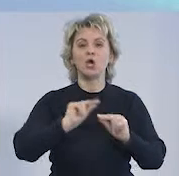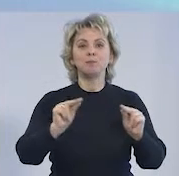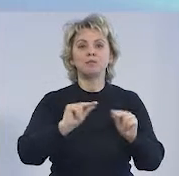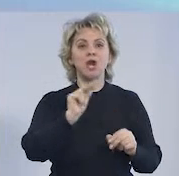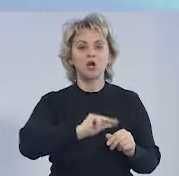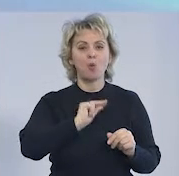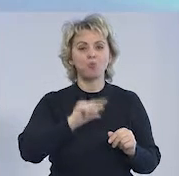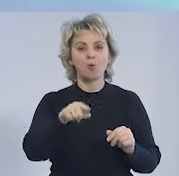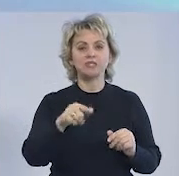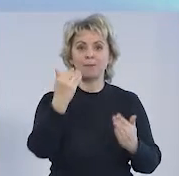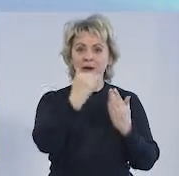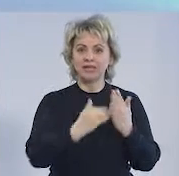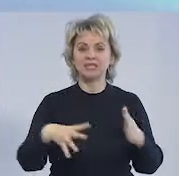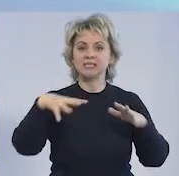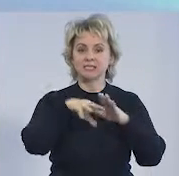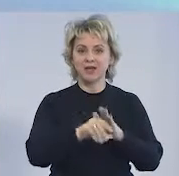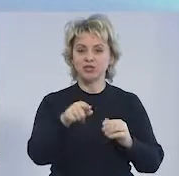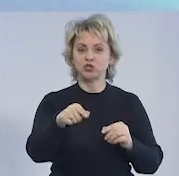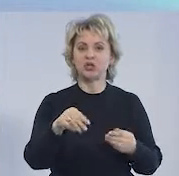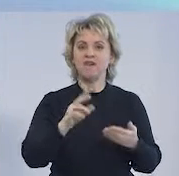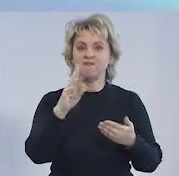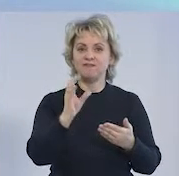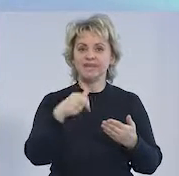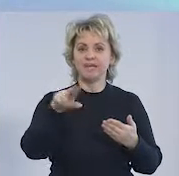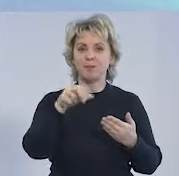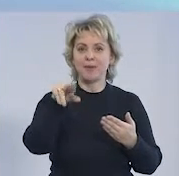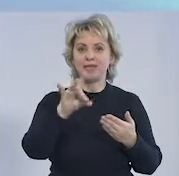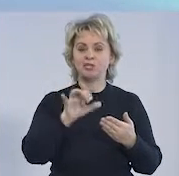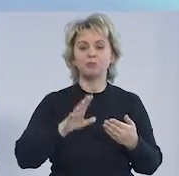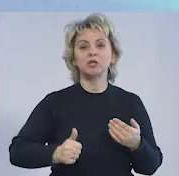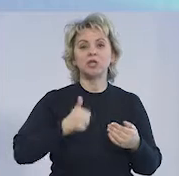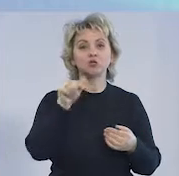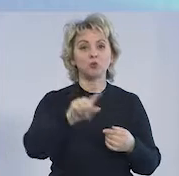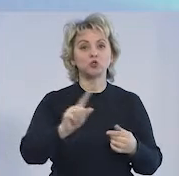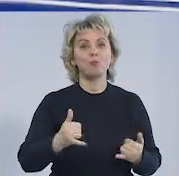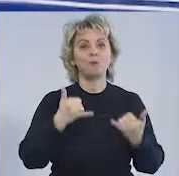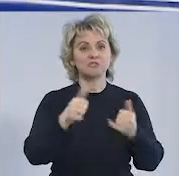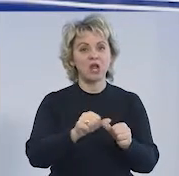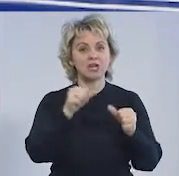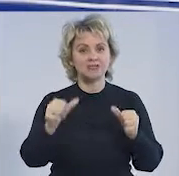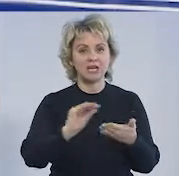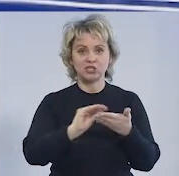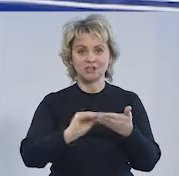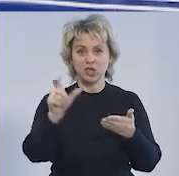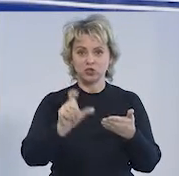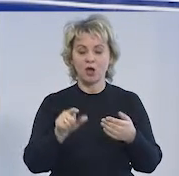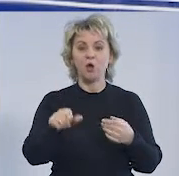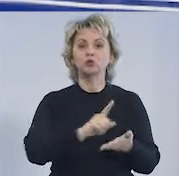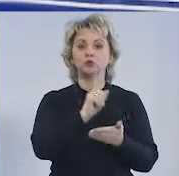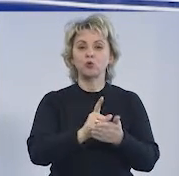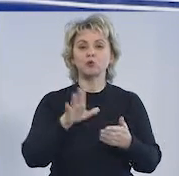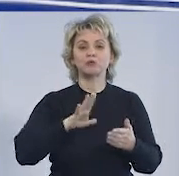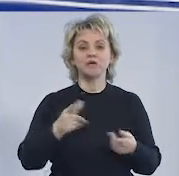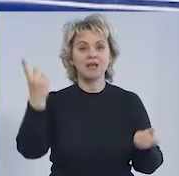педагогический работник, по критериям значимости Википедии, был достоин того, чтобы ему была посвящена отдельная статья. Он должен быть